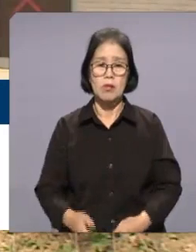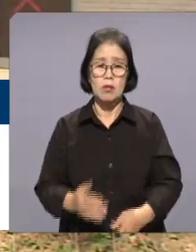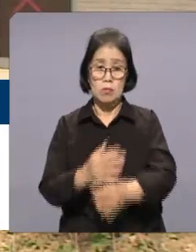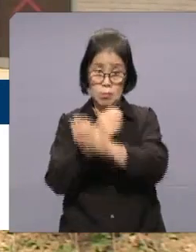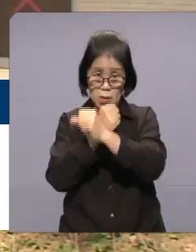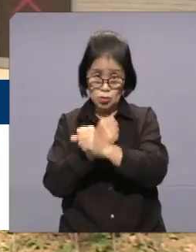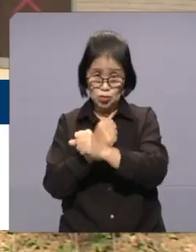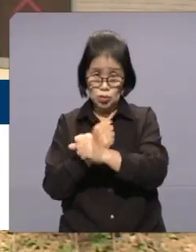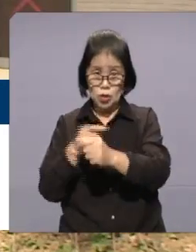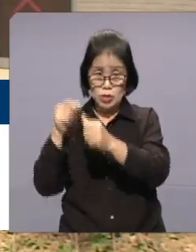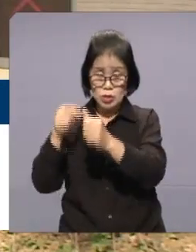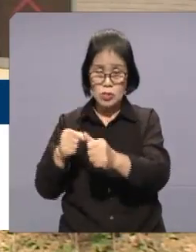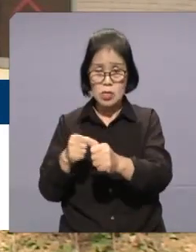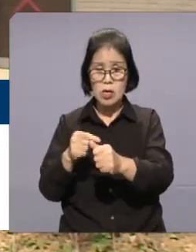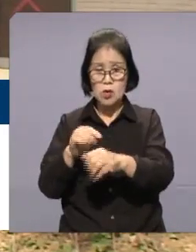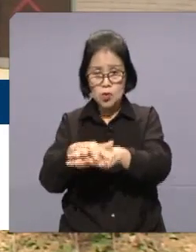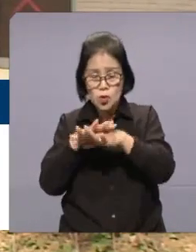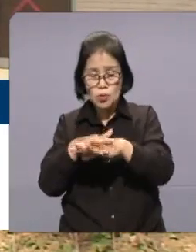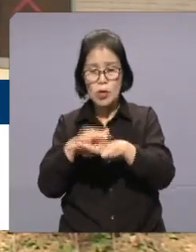지시에 의해서